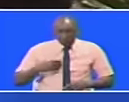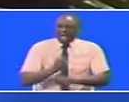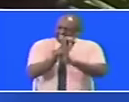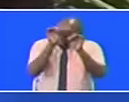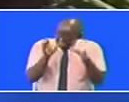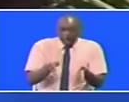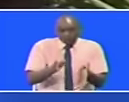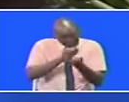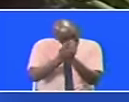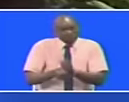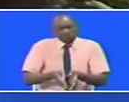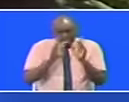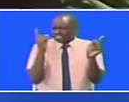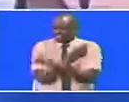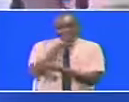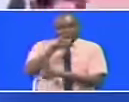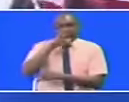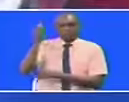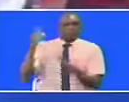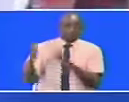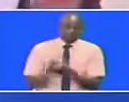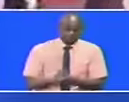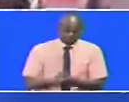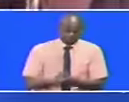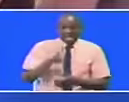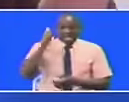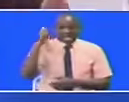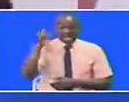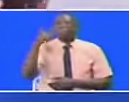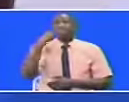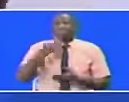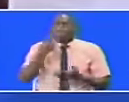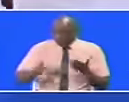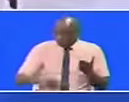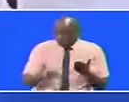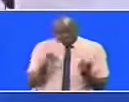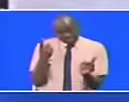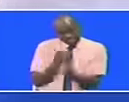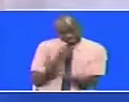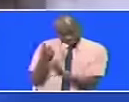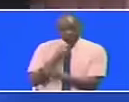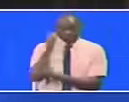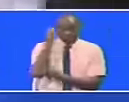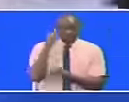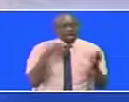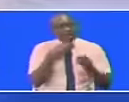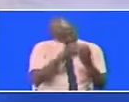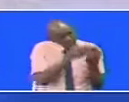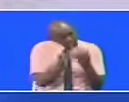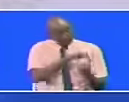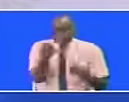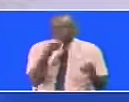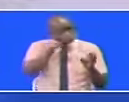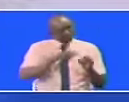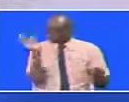dispensation that is different from what they are doing. ANC imekuwa ikishinikiza azma ya vyama vya upinzani kuungana ili kukabiliana